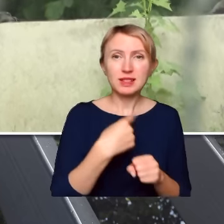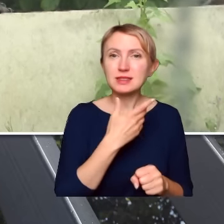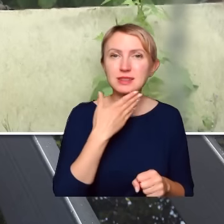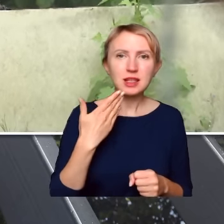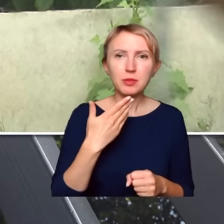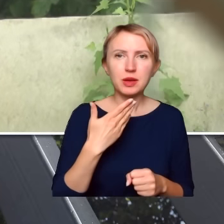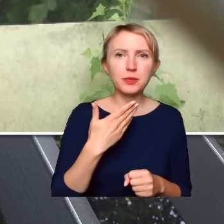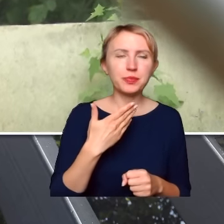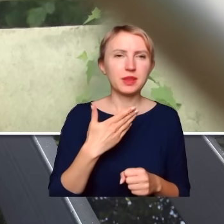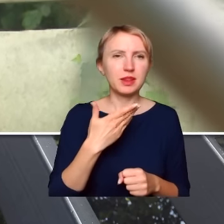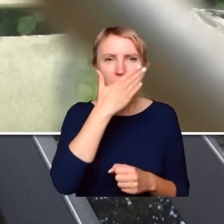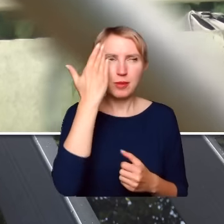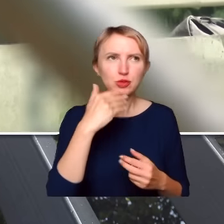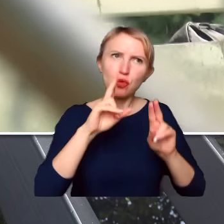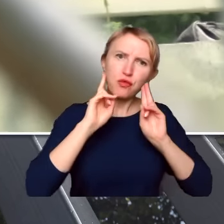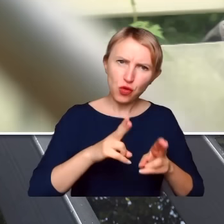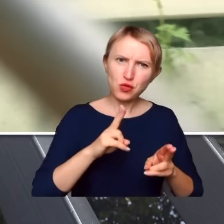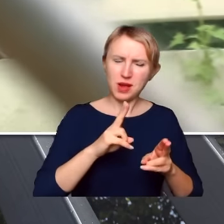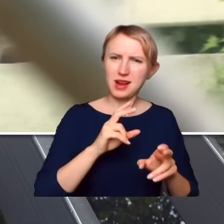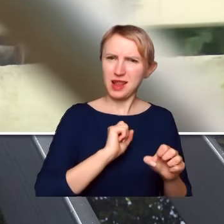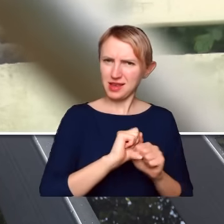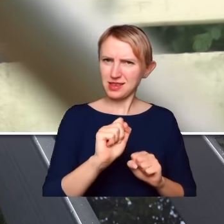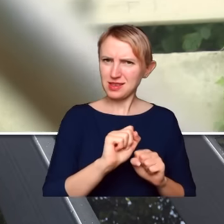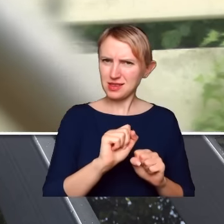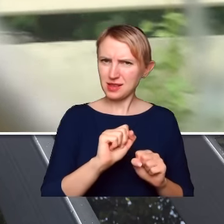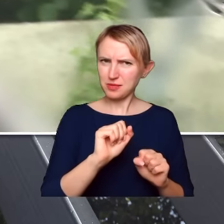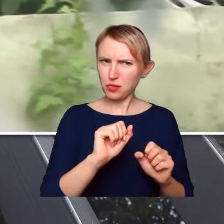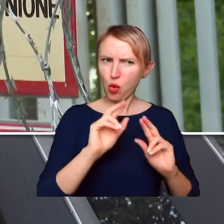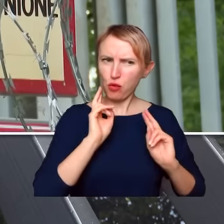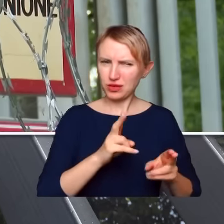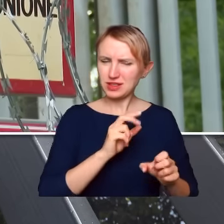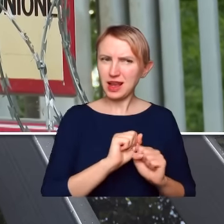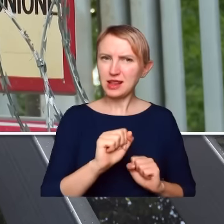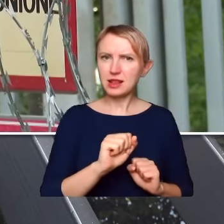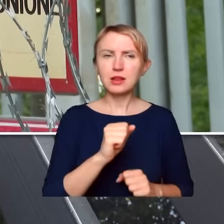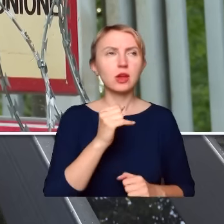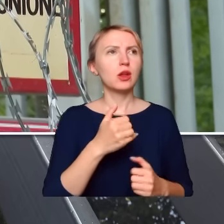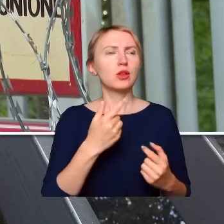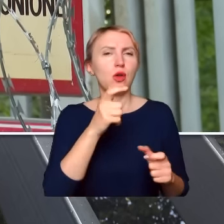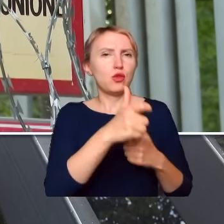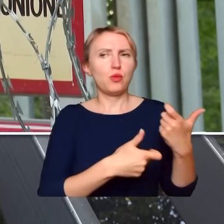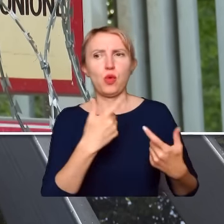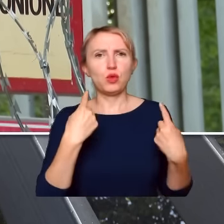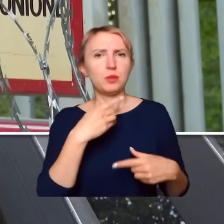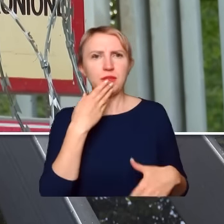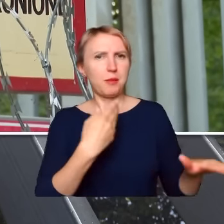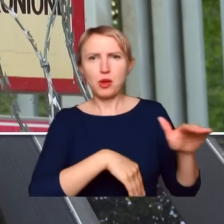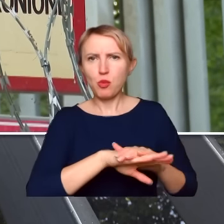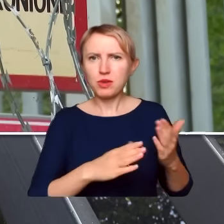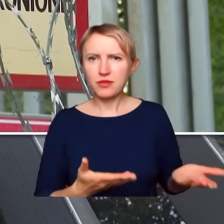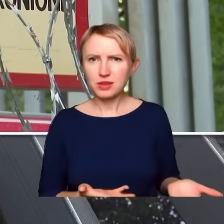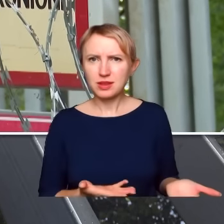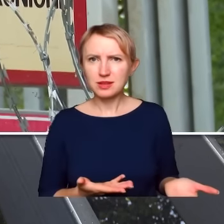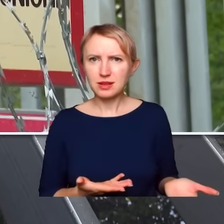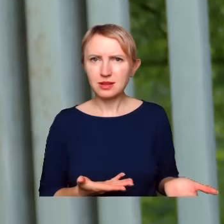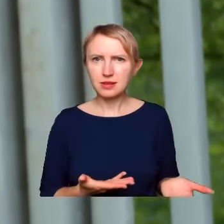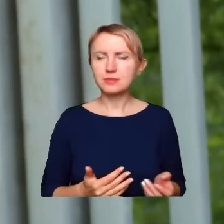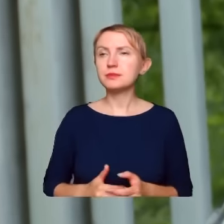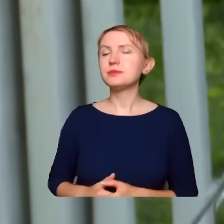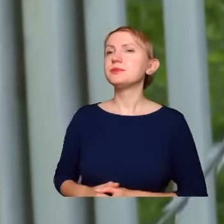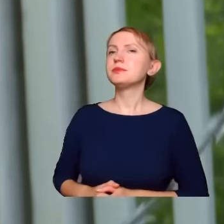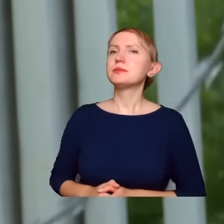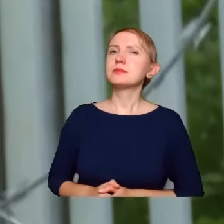formalne znaczenie. Właśnie, czy to śledztwo w związku z tym zostało umorzone, skoro zrobiły to osoby, które są do tego niepowołane. Panie